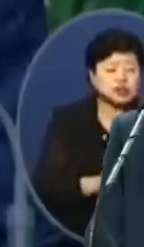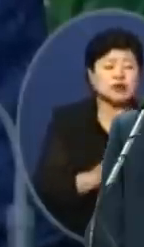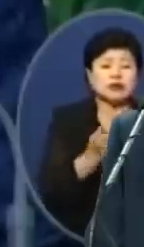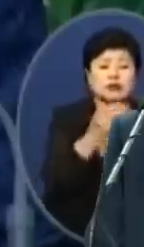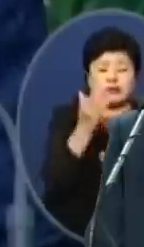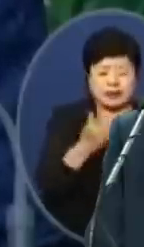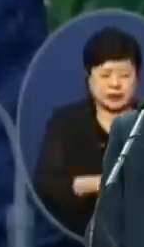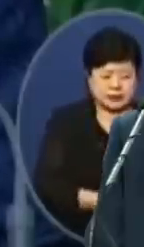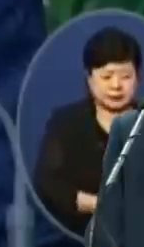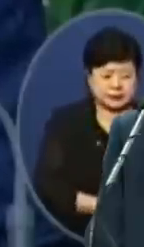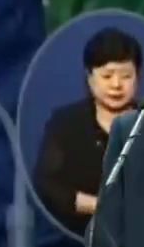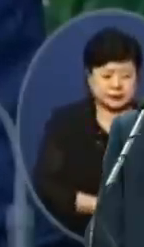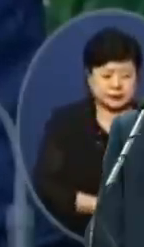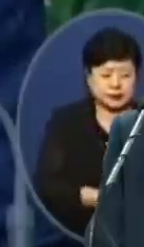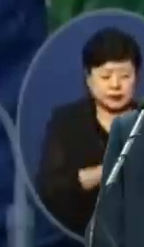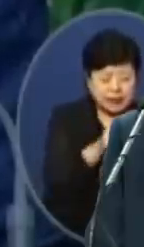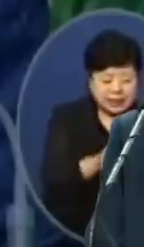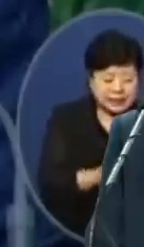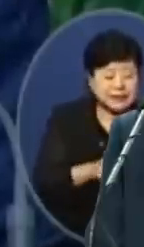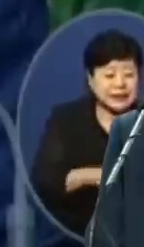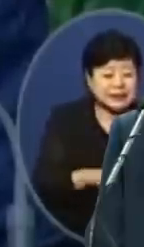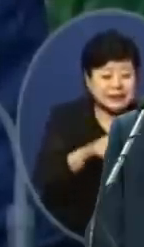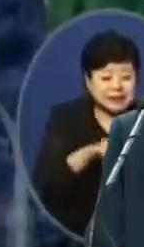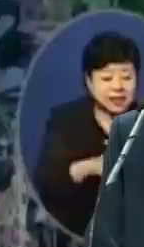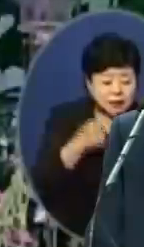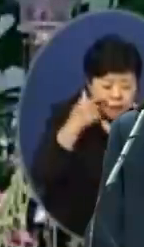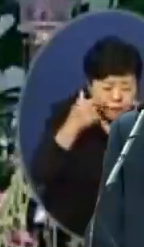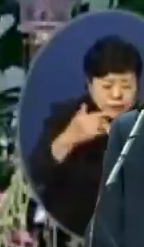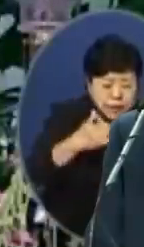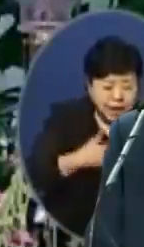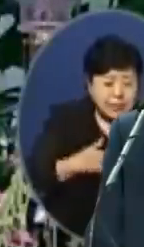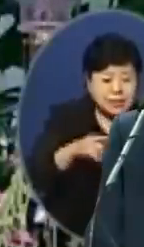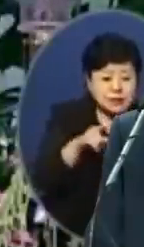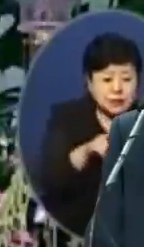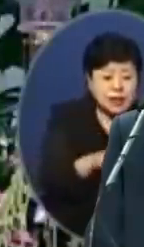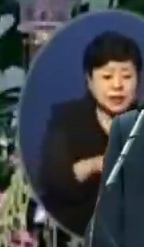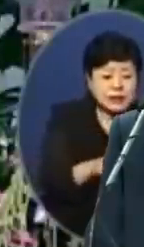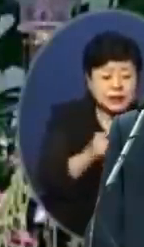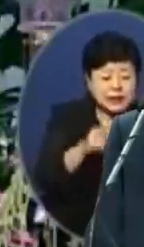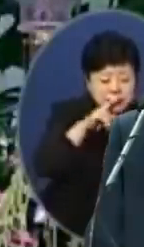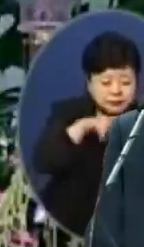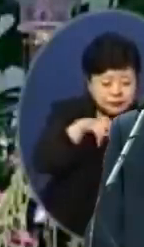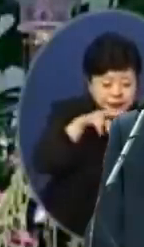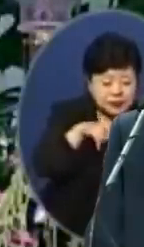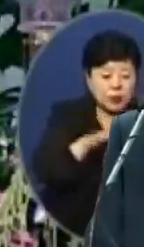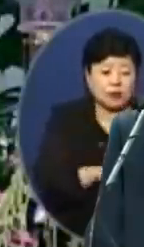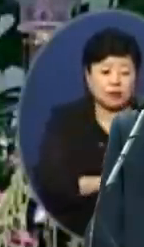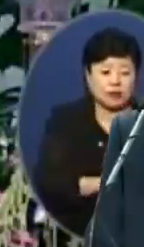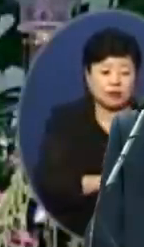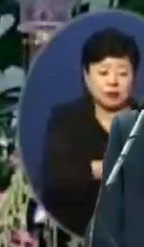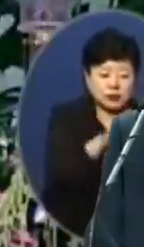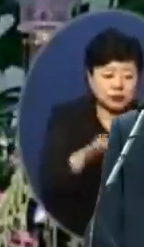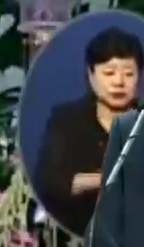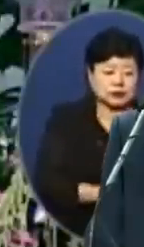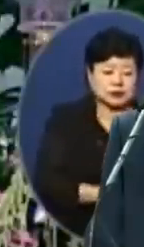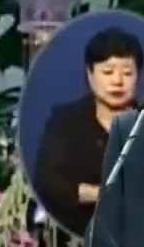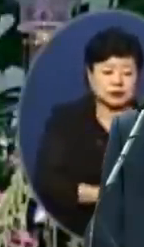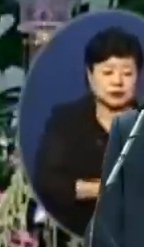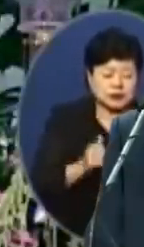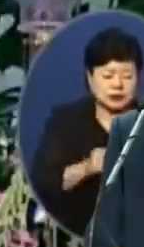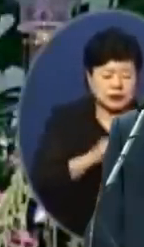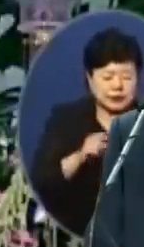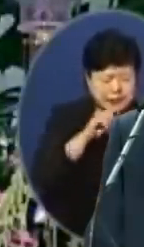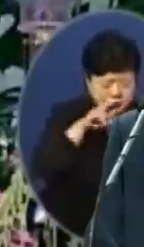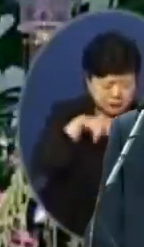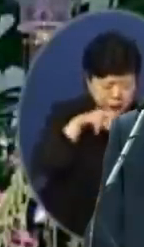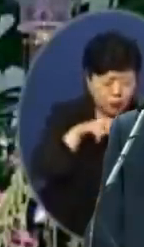일어나는 것입니다. 우리는 하나님의 뜻을 분명히 알기 위하여 늘 성경 말씀을 읽고 부지런히 들을 때 성경